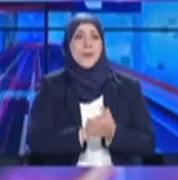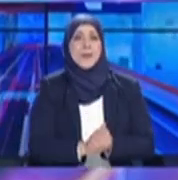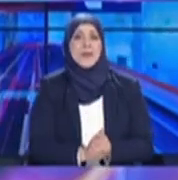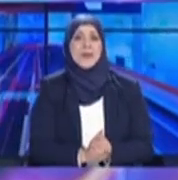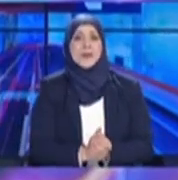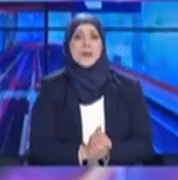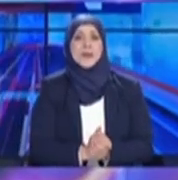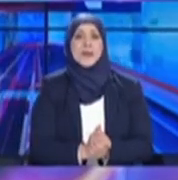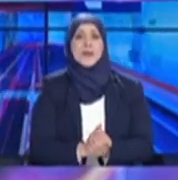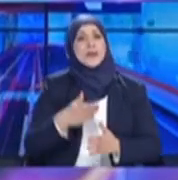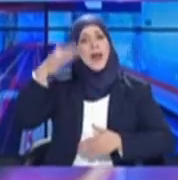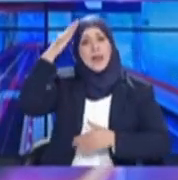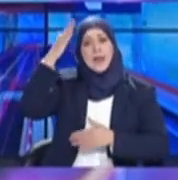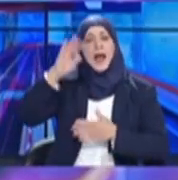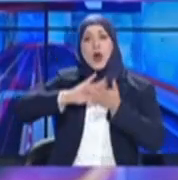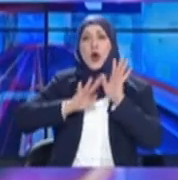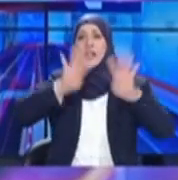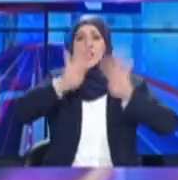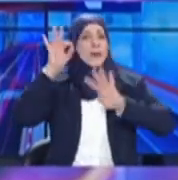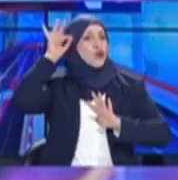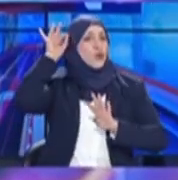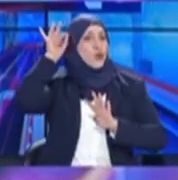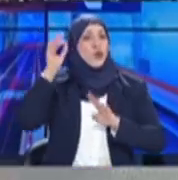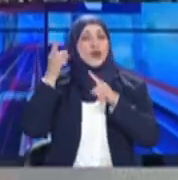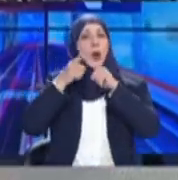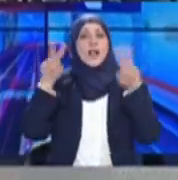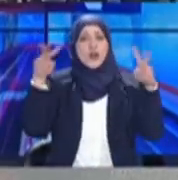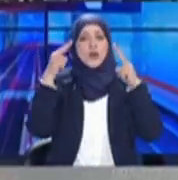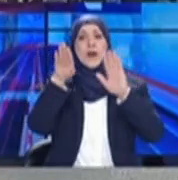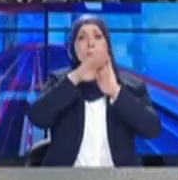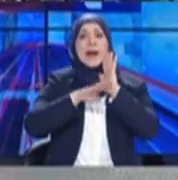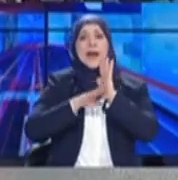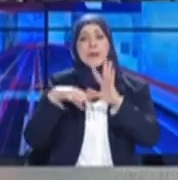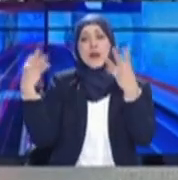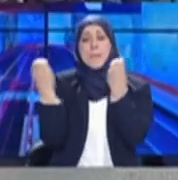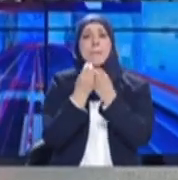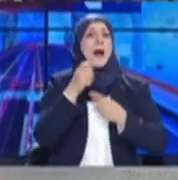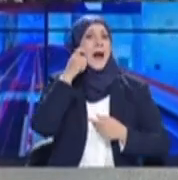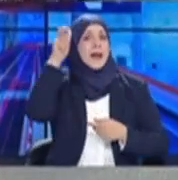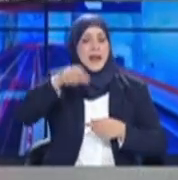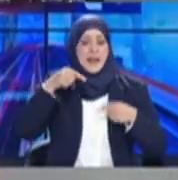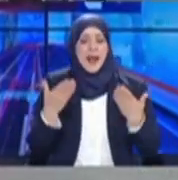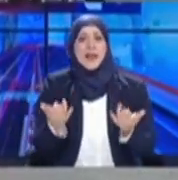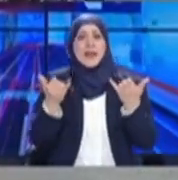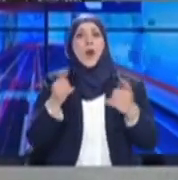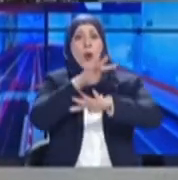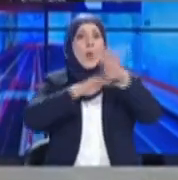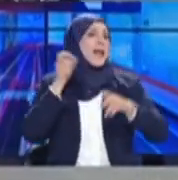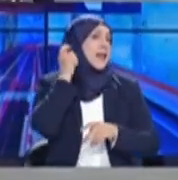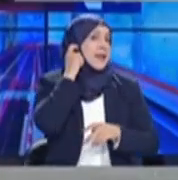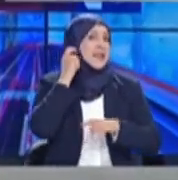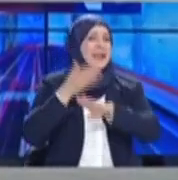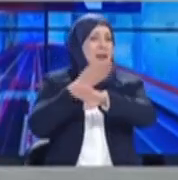الحين لكل مشاهدي برنامجنا مع الناس نحنا اليوم متواجدين اه الجسرين الى منذ تقريبا